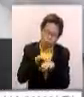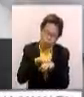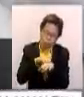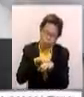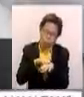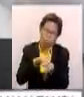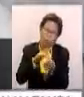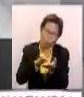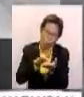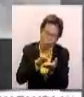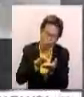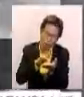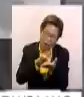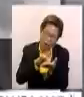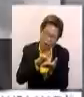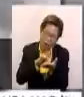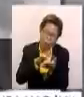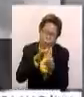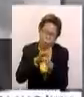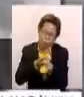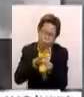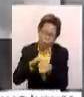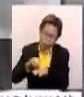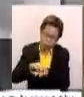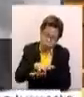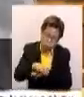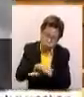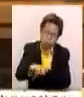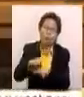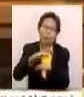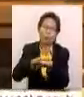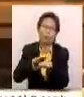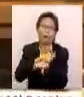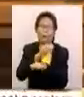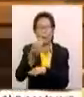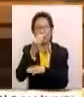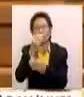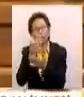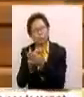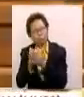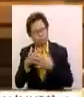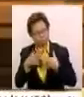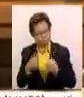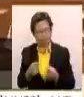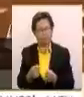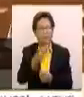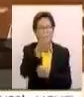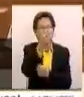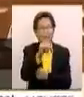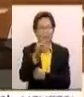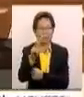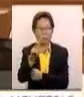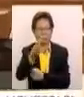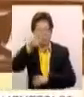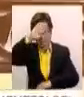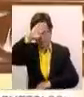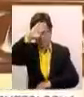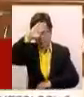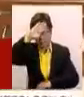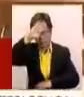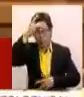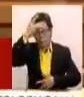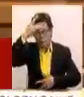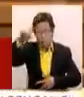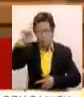ubat-ubatan, antiretroviral dan pemakanan yang baik. Kita menganggap sakit HIV ini sebagai satu penyakit kronik. Kalau dia tampil ke